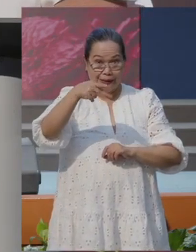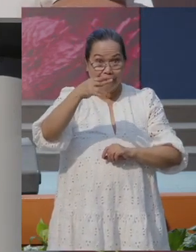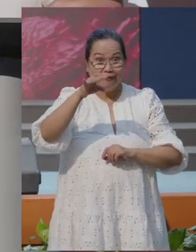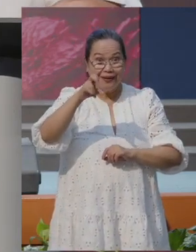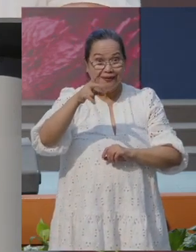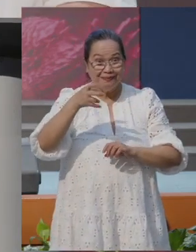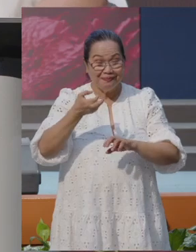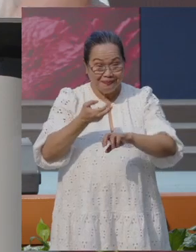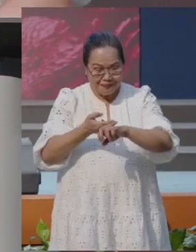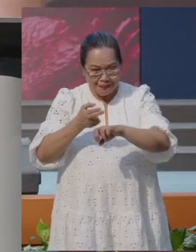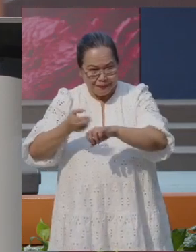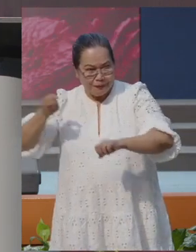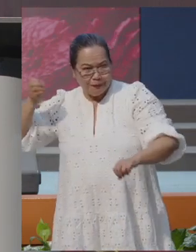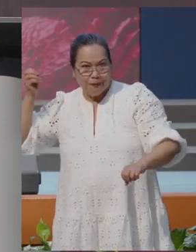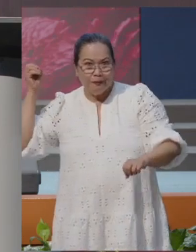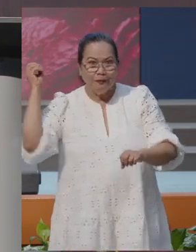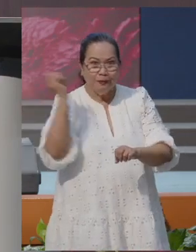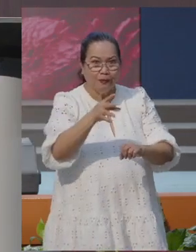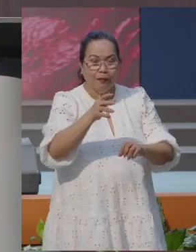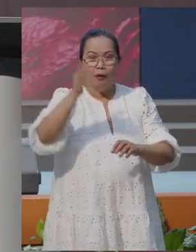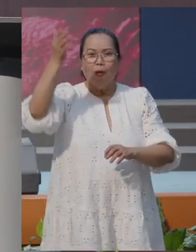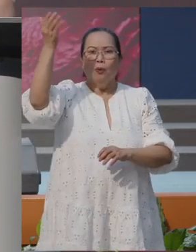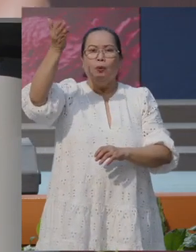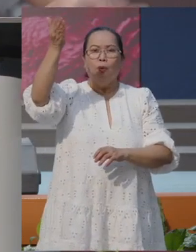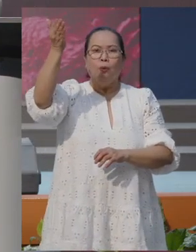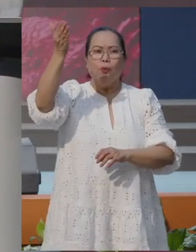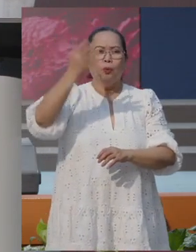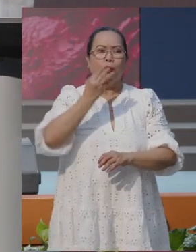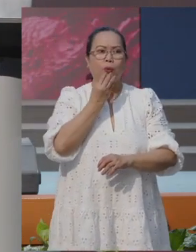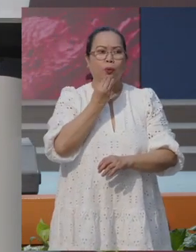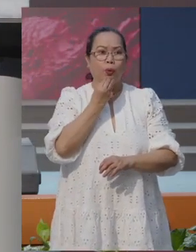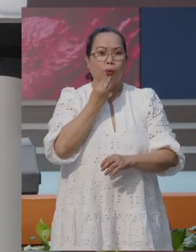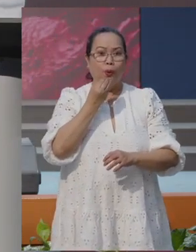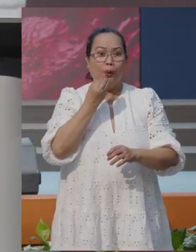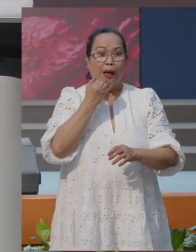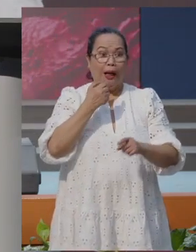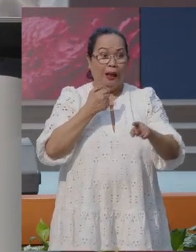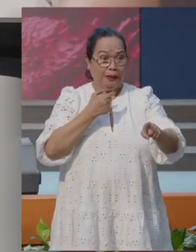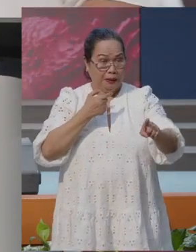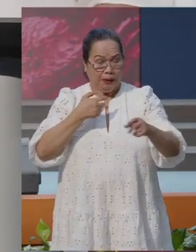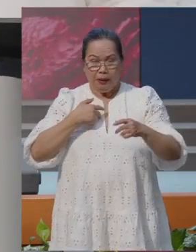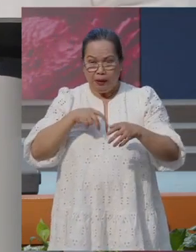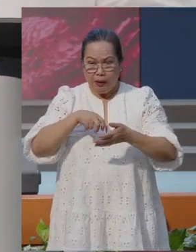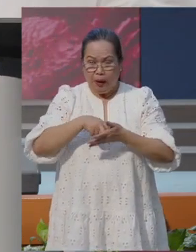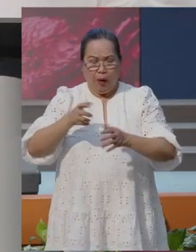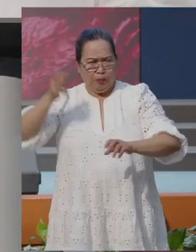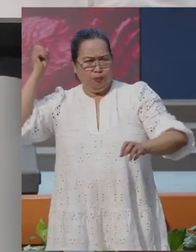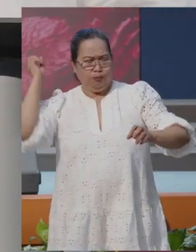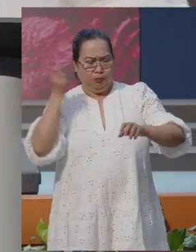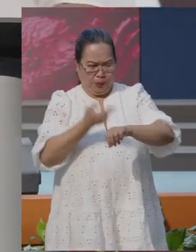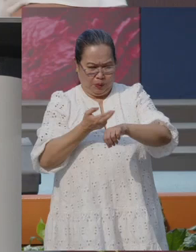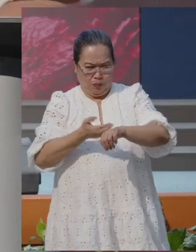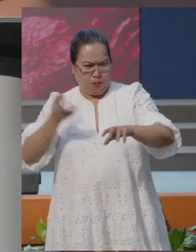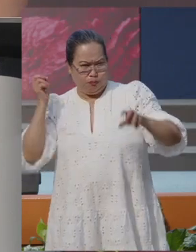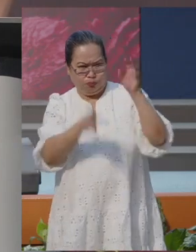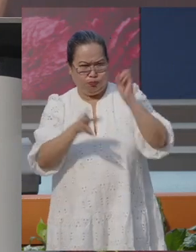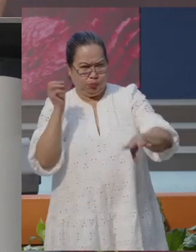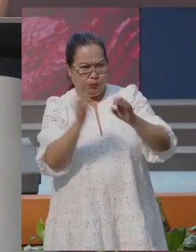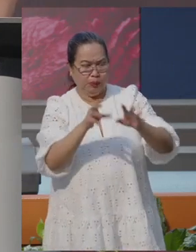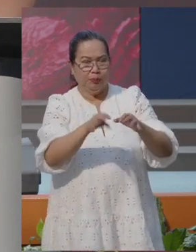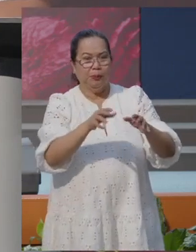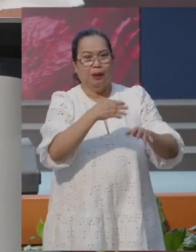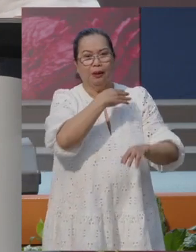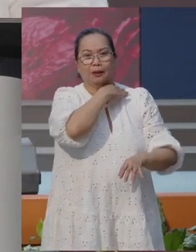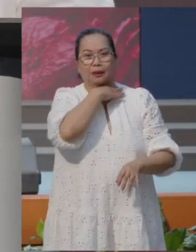Nung pagkatapos niya mag-sermon sa mga Hudyo at sila'y nagalit at siya'y pinagbabato. Bago siya nalagutan ng